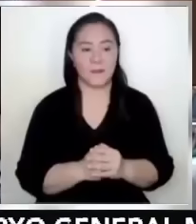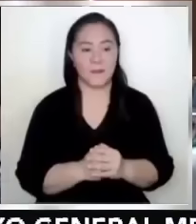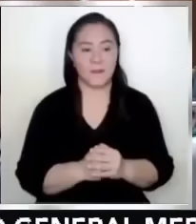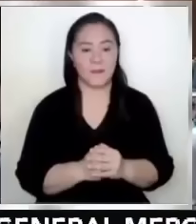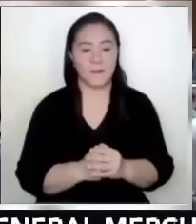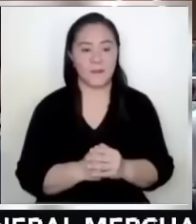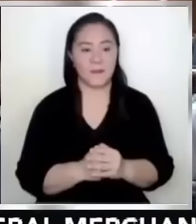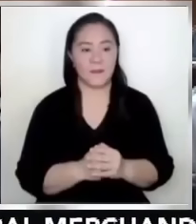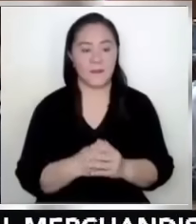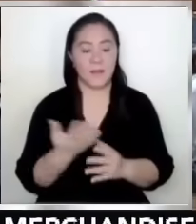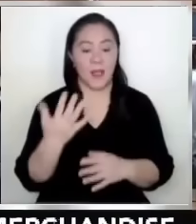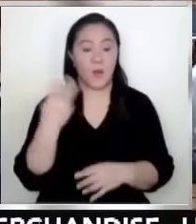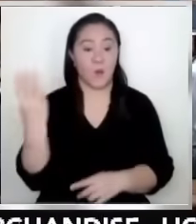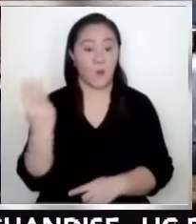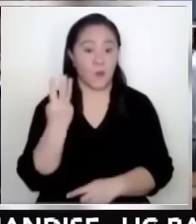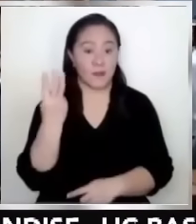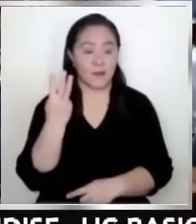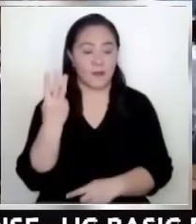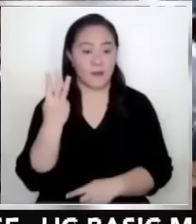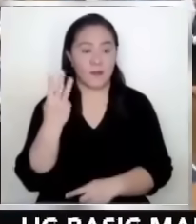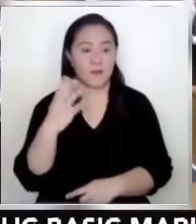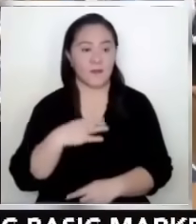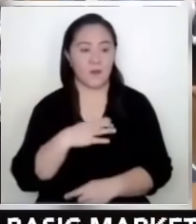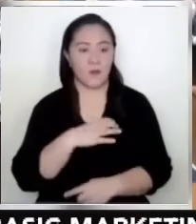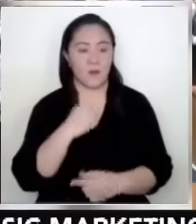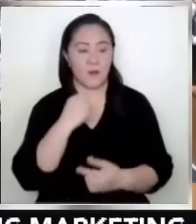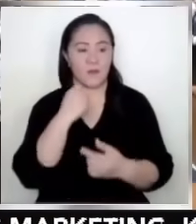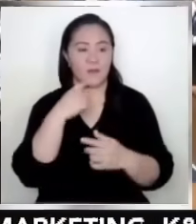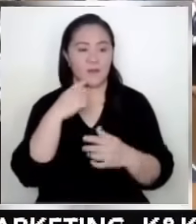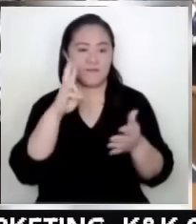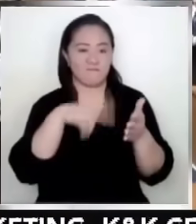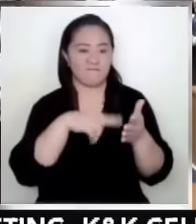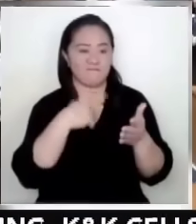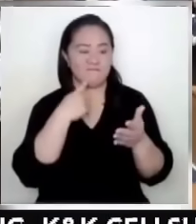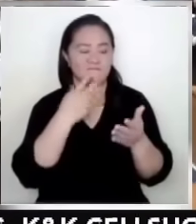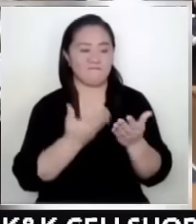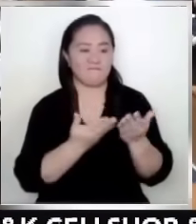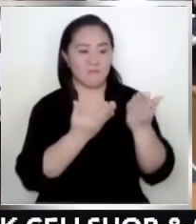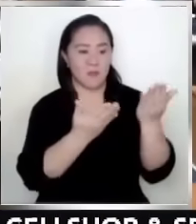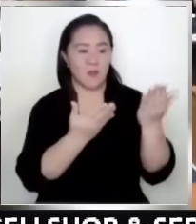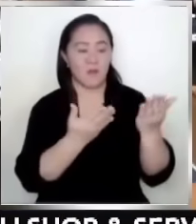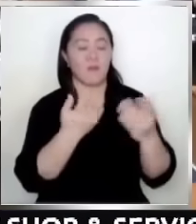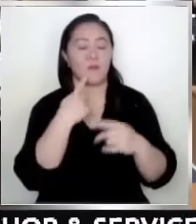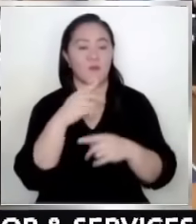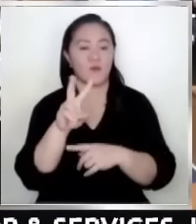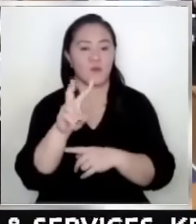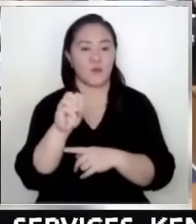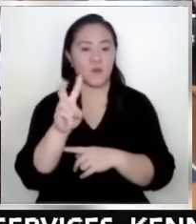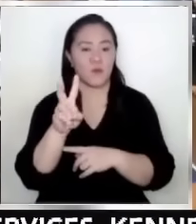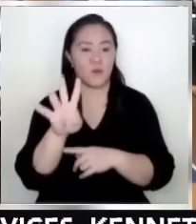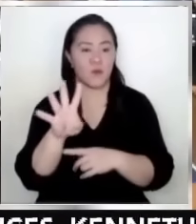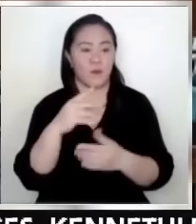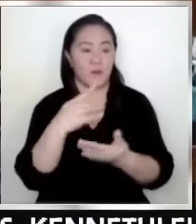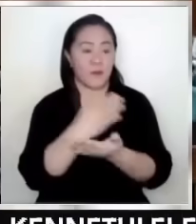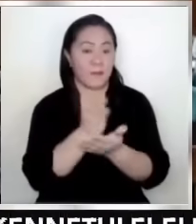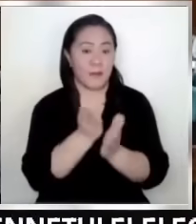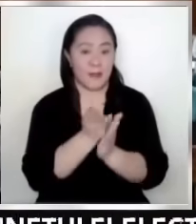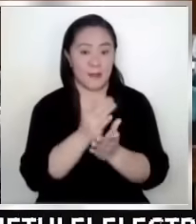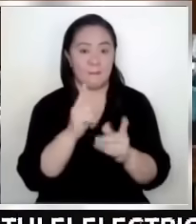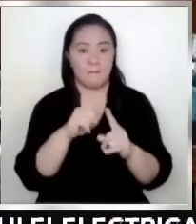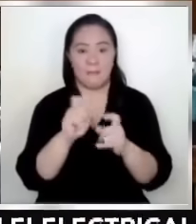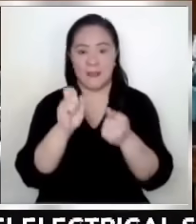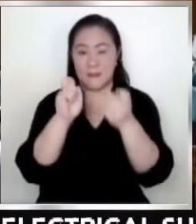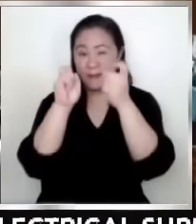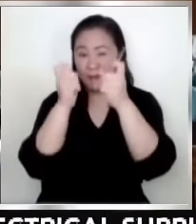Miyerkules pa inaprubahan ng Kamara sa third and final reading ang proposed 2024 national budget. Pero may mga amendment pang